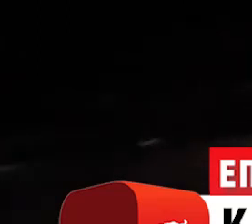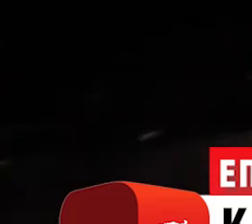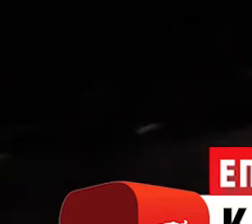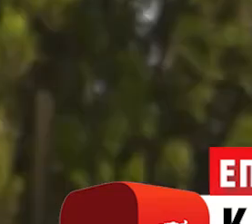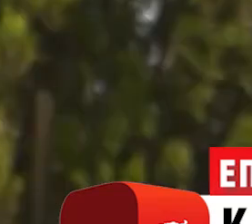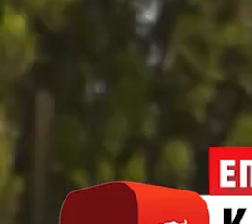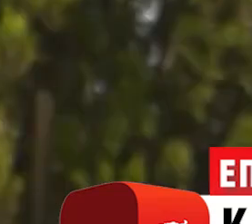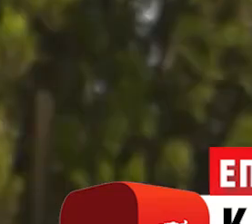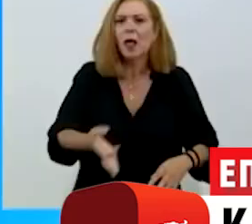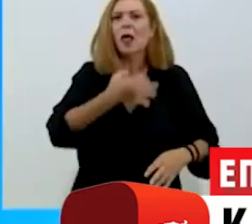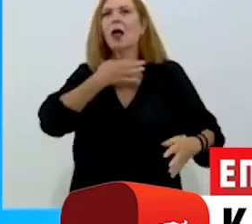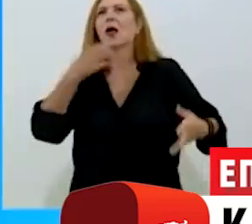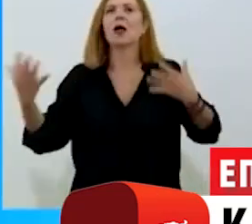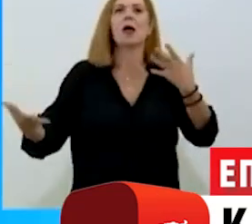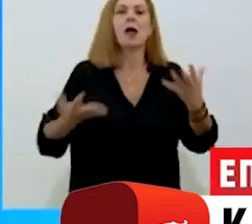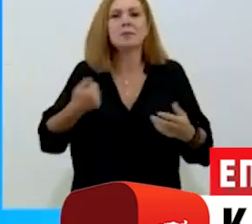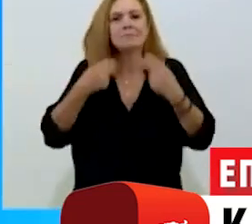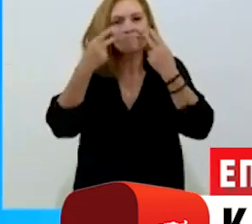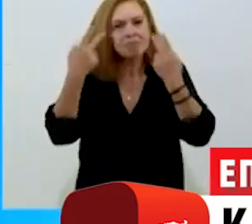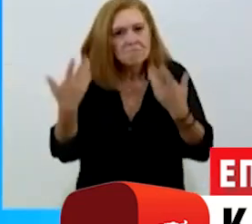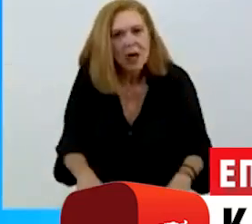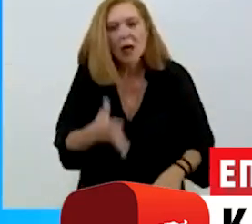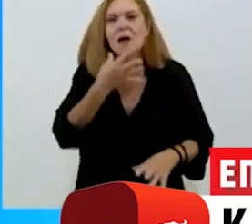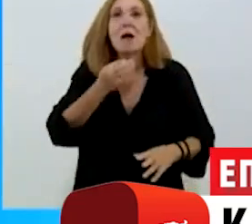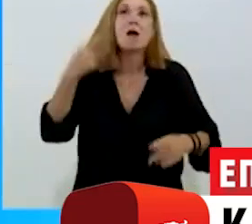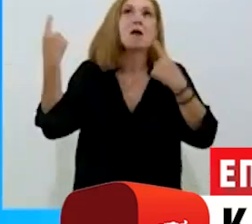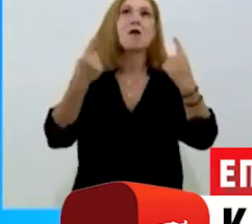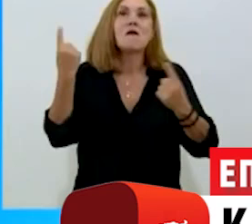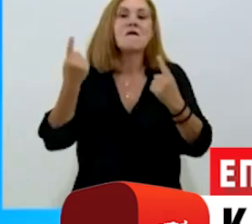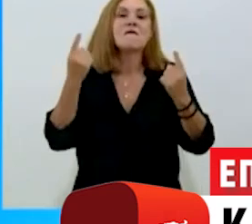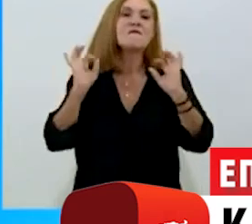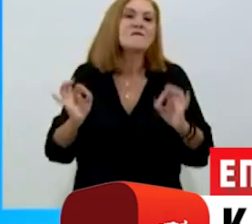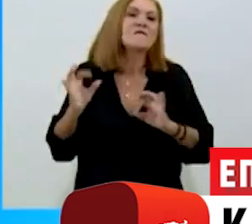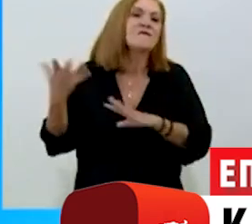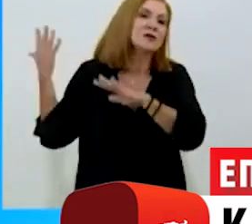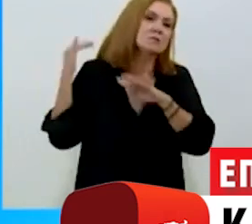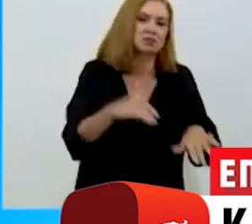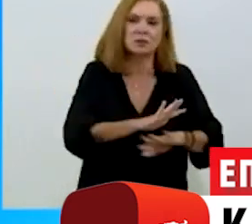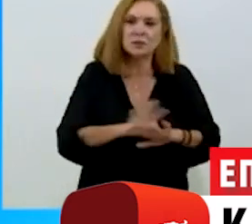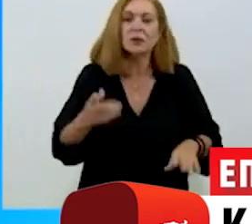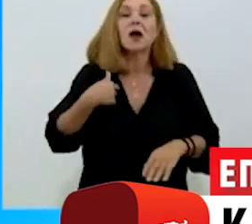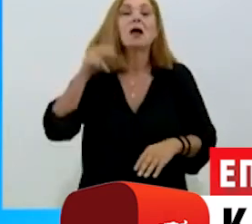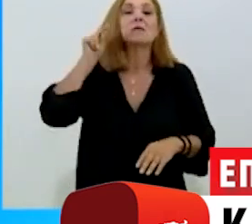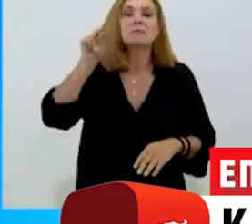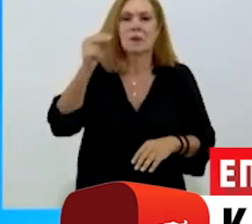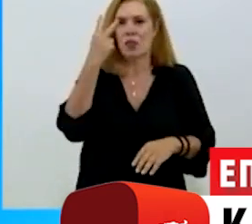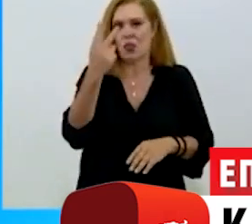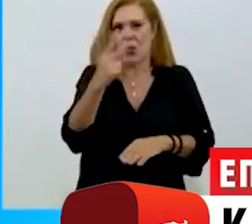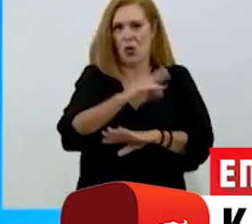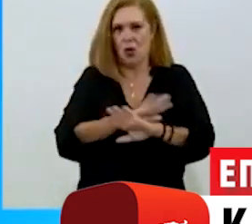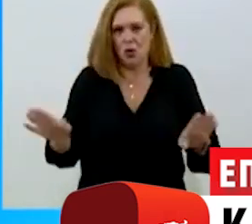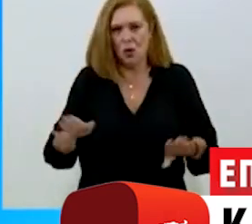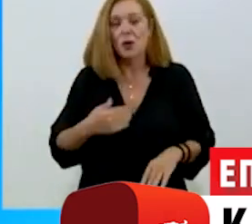εκτοπισμένους παλαιστίνιους υποστήριξε από το βερολίνο εκεί όπου συμμετέχει σε συζήτηση στο ίδρυμα adenauer με τον επικεφαλής της